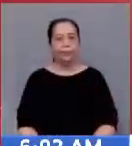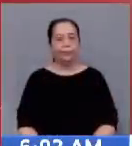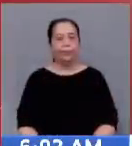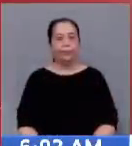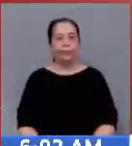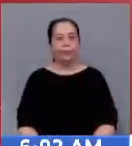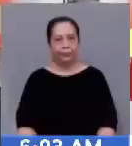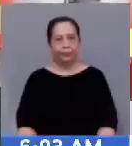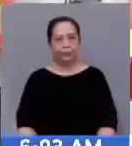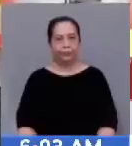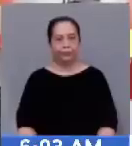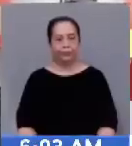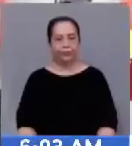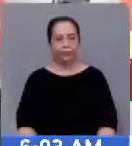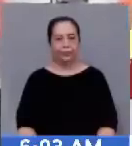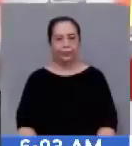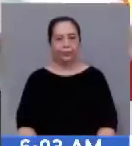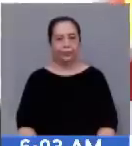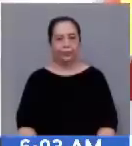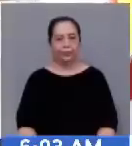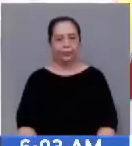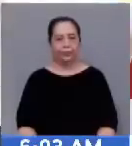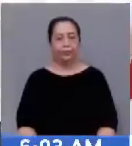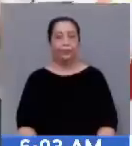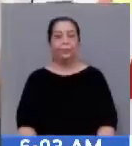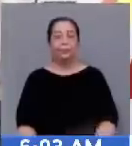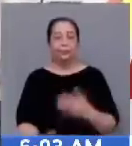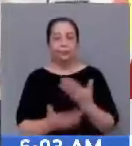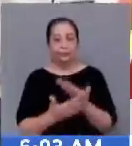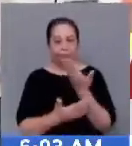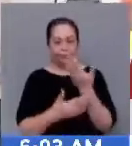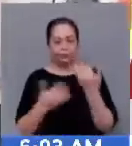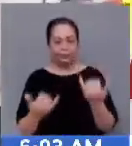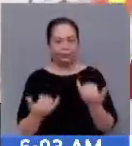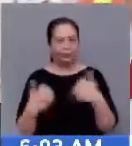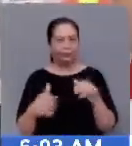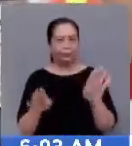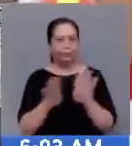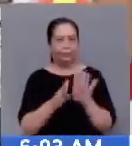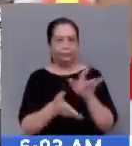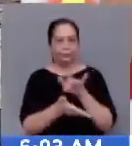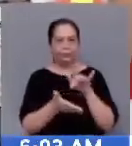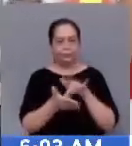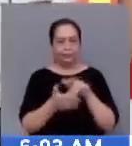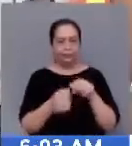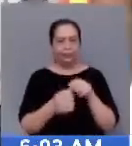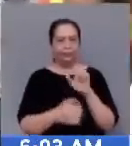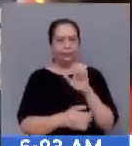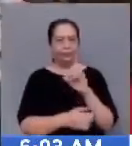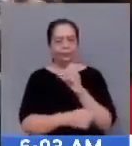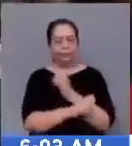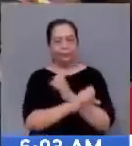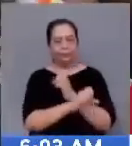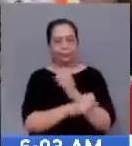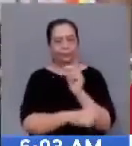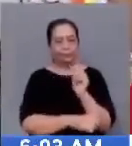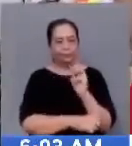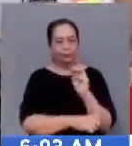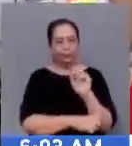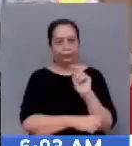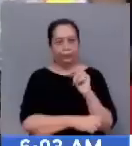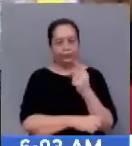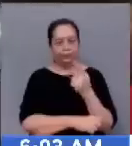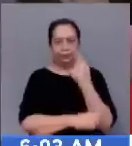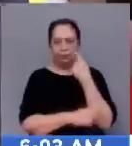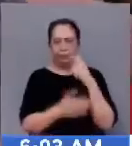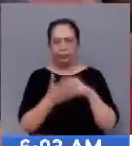James! Gang, good morning. Nakasarado pa rin itong middle lane itong EDSA Camuning Flyover southbound dahil nga doon sa nakitang bitak